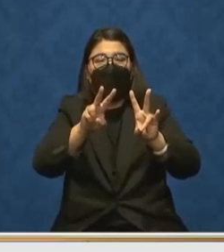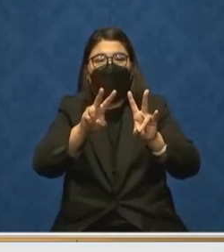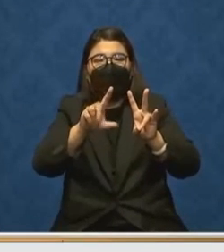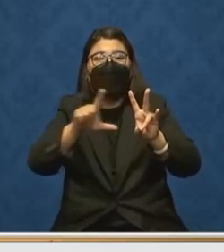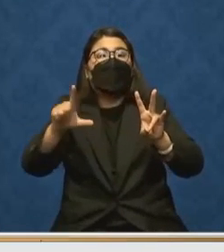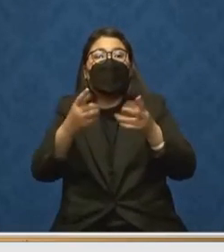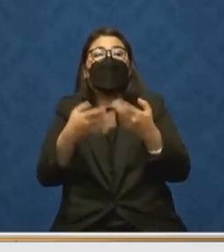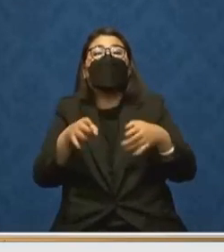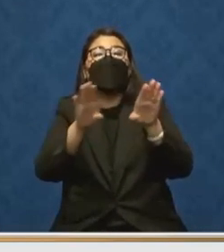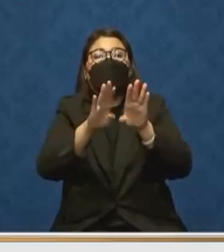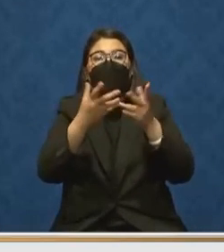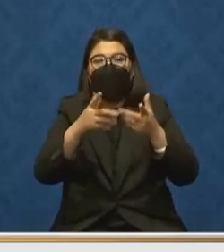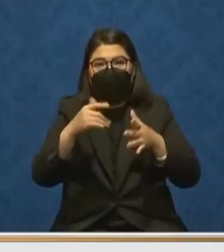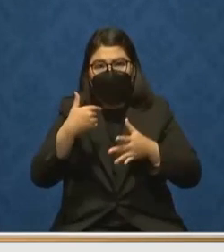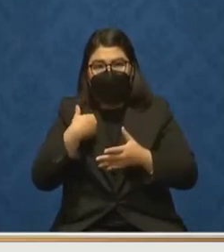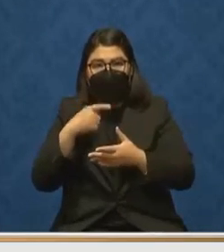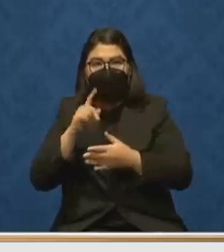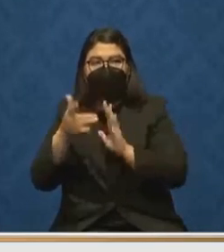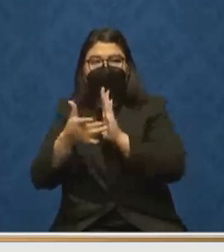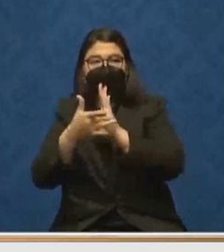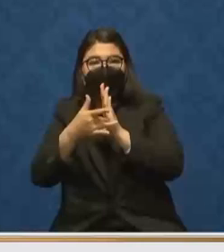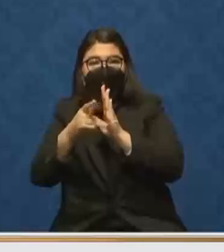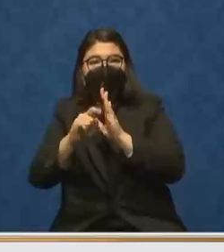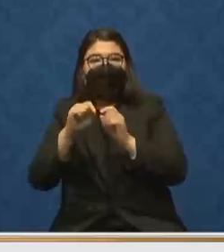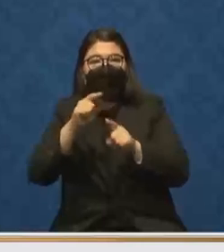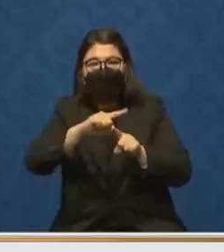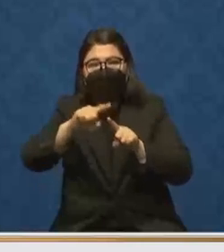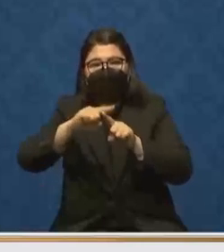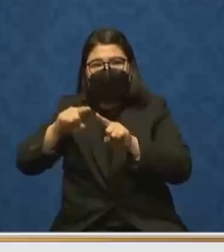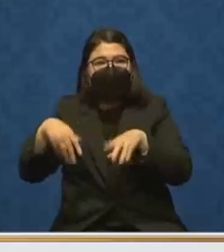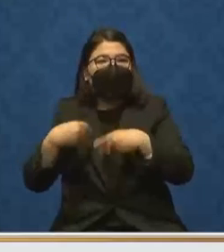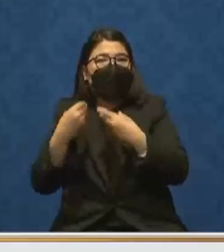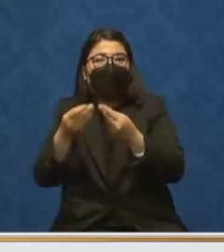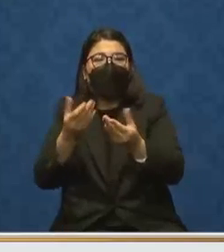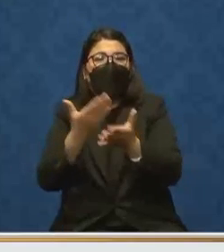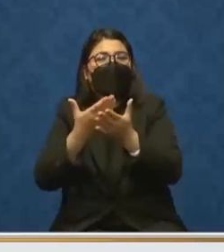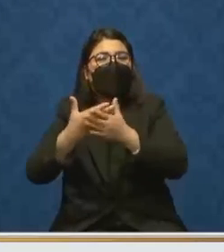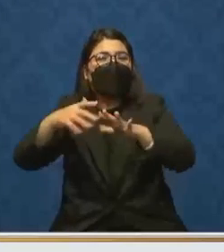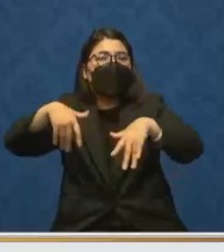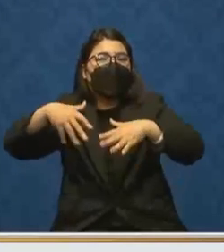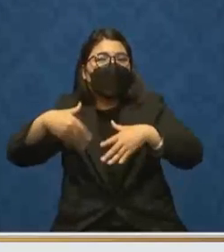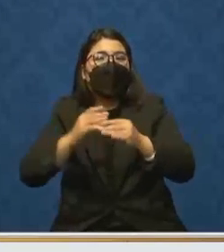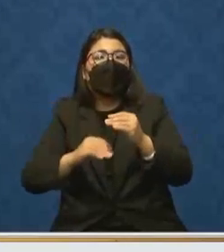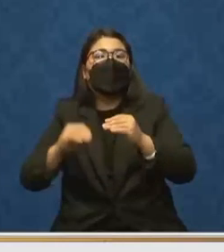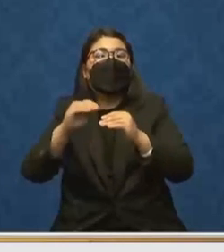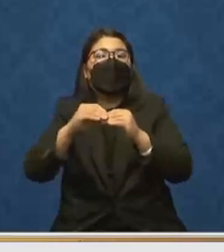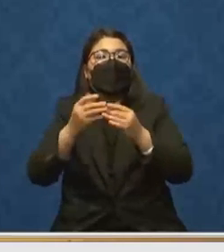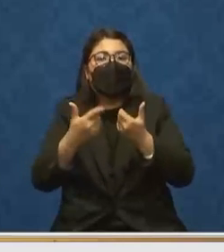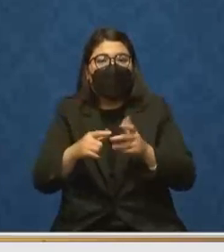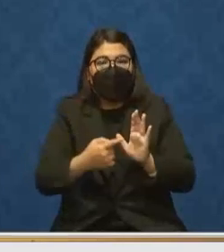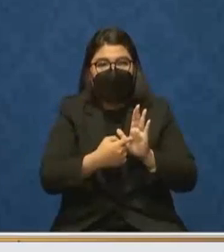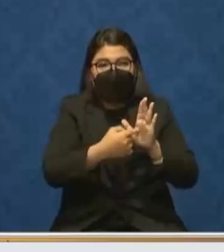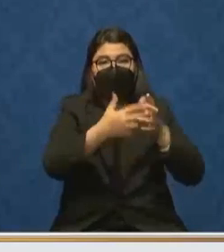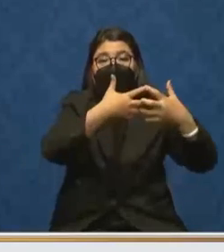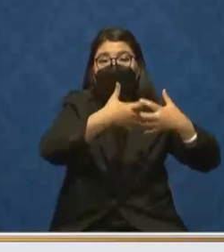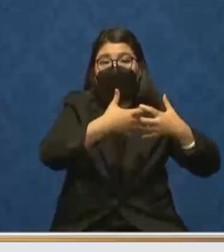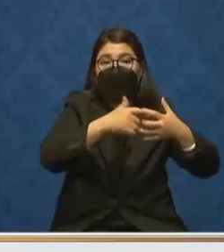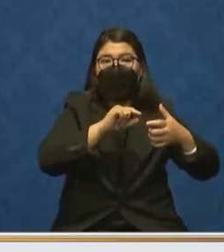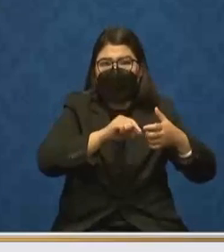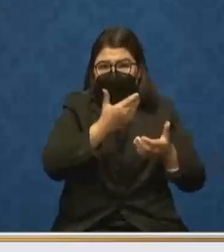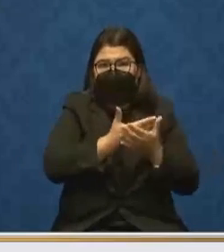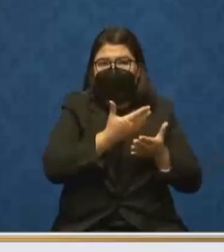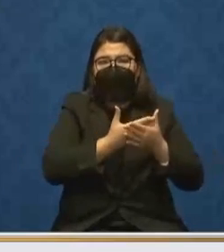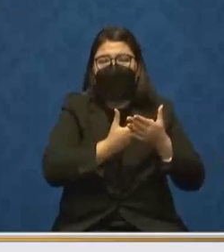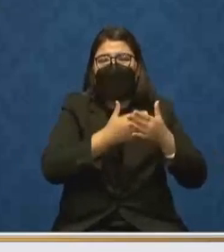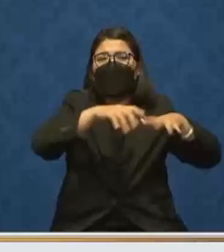าดดิจิทัลเพื่อเพิ่มโอกาสในการสร้างรายได้ให้กลุ่มเกษตรกรและวิสาหกิจชุมชนเพื่อจะเป็นภาคการผลิตที่สร้างรายได้และพัฒนา